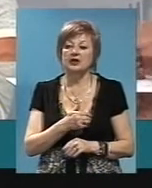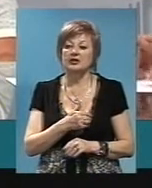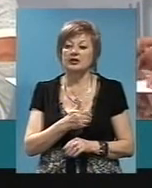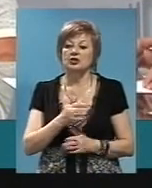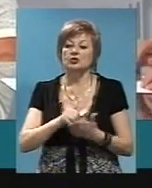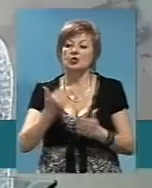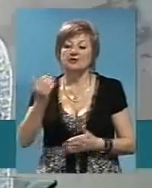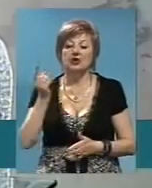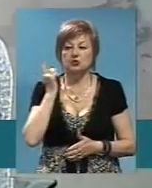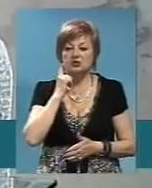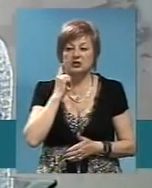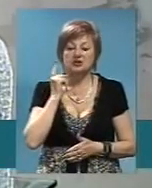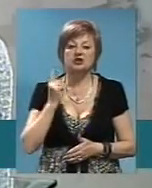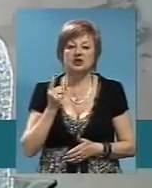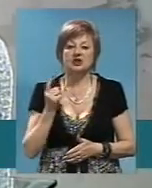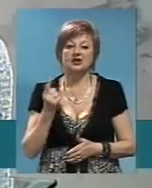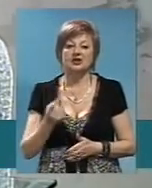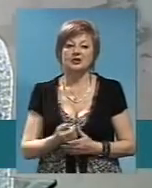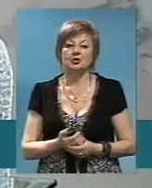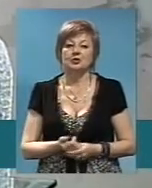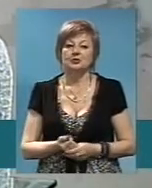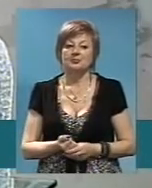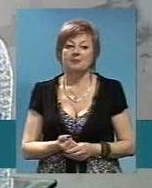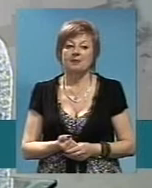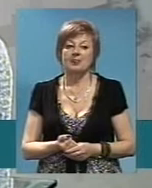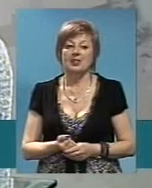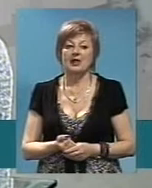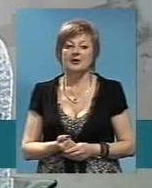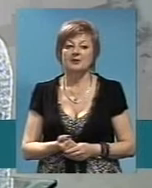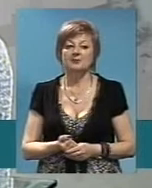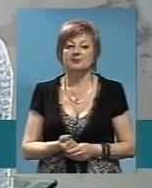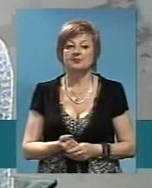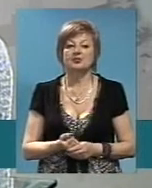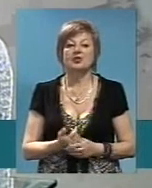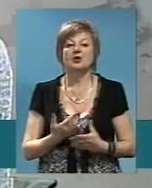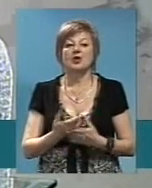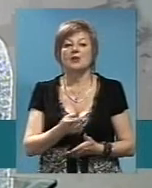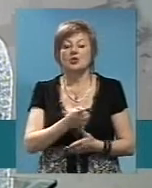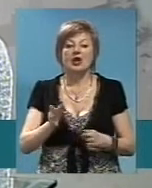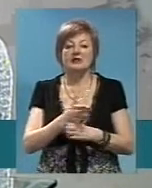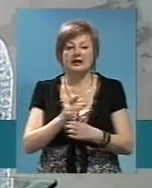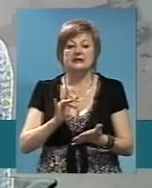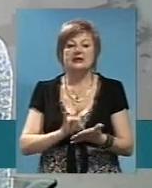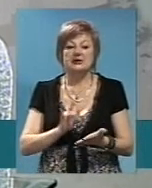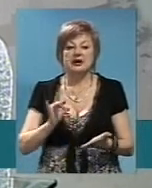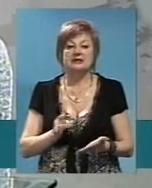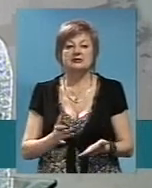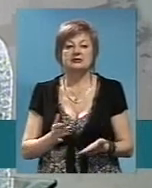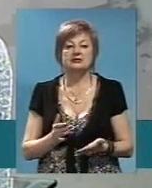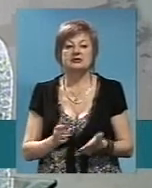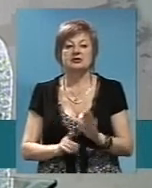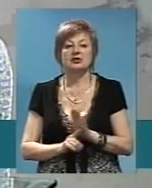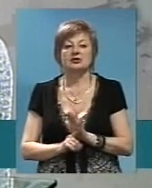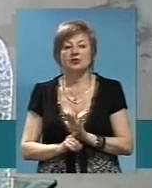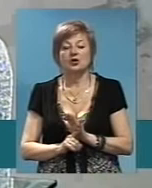від вас почути запитання на наступне, відповідь на наступне запитання. Ось процес децентралізації розпочався